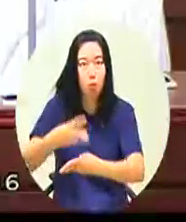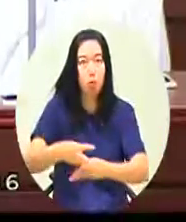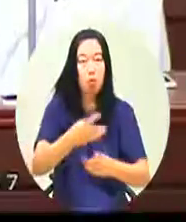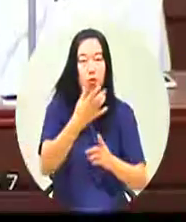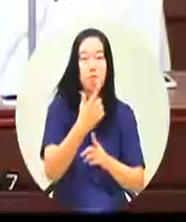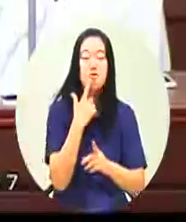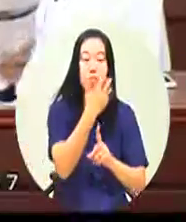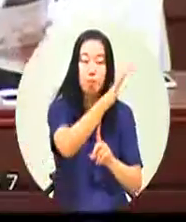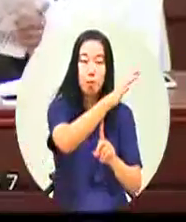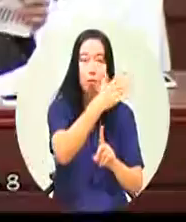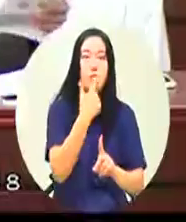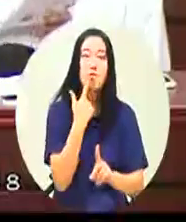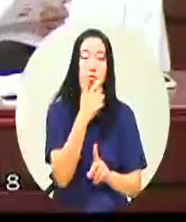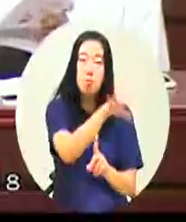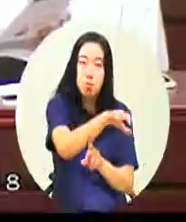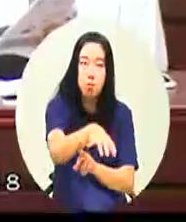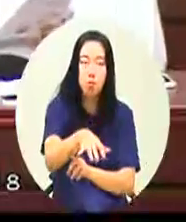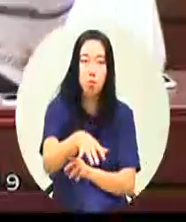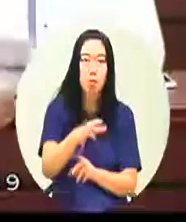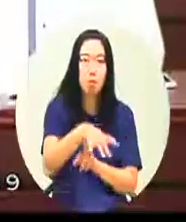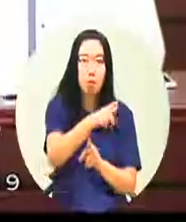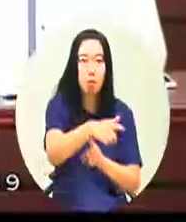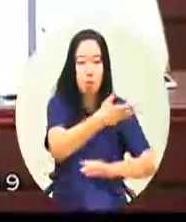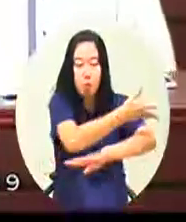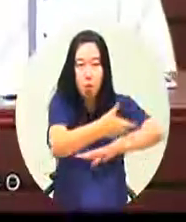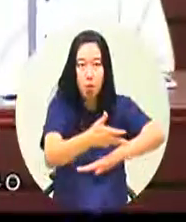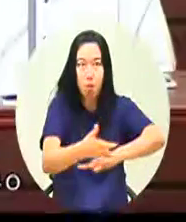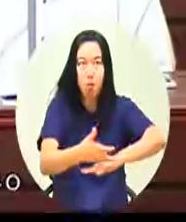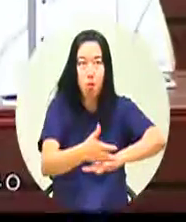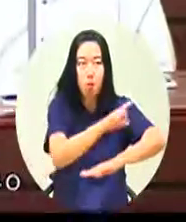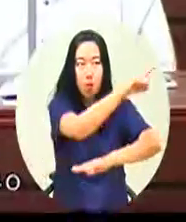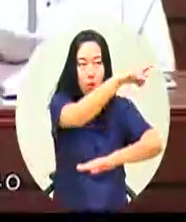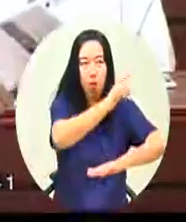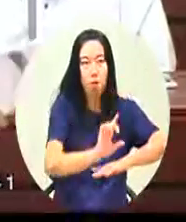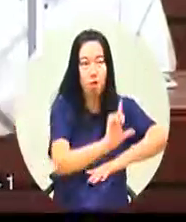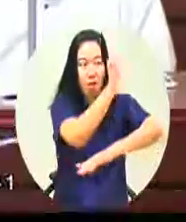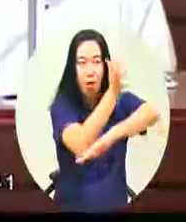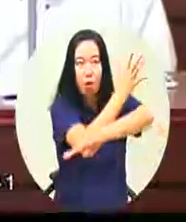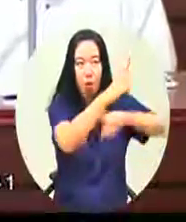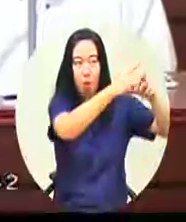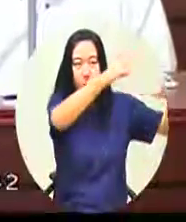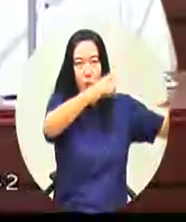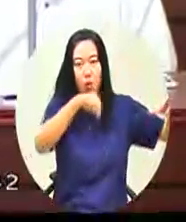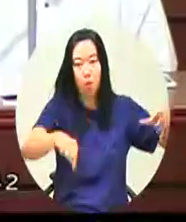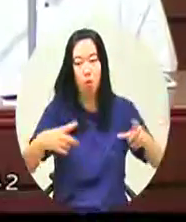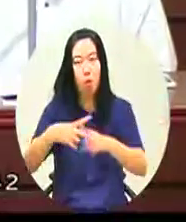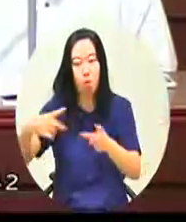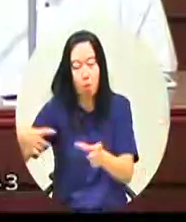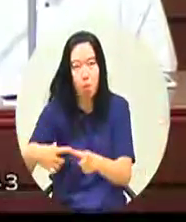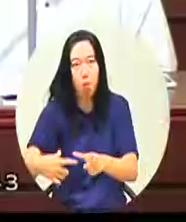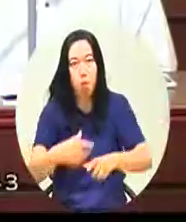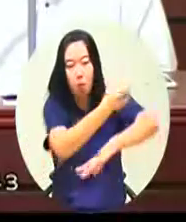灌溉水路是上半部的断面大，下半部的断面小，所以它会引很多水进来。那